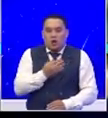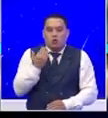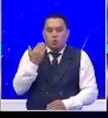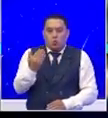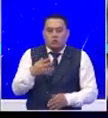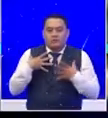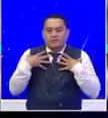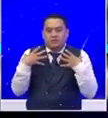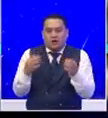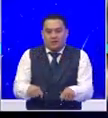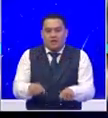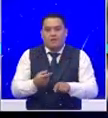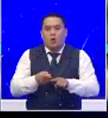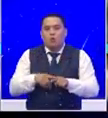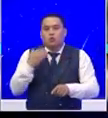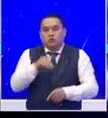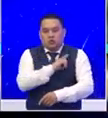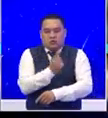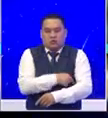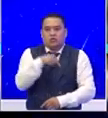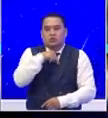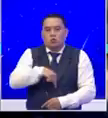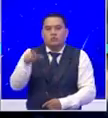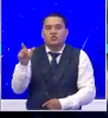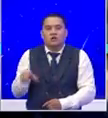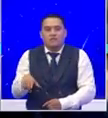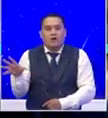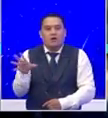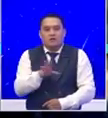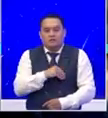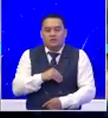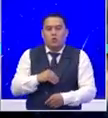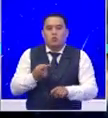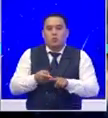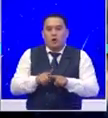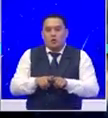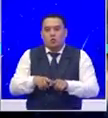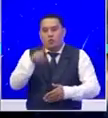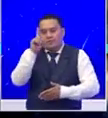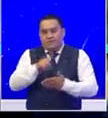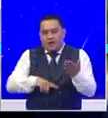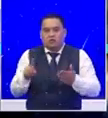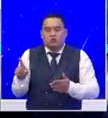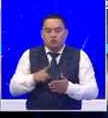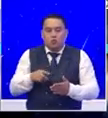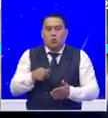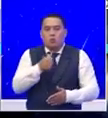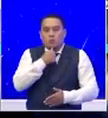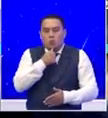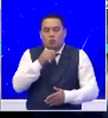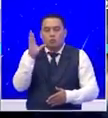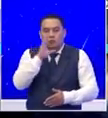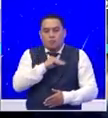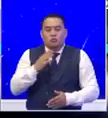Назарбаеву скорейшего выздоровления. Он сильный духом человек, вся его жизнь преодоление. Поэтому уверен, что и это испытание он